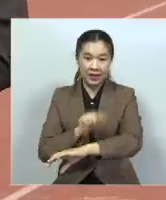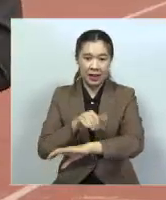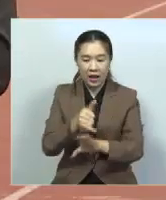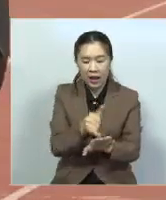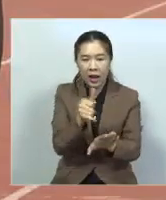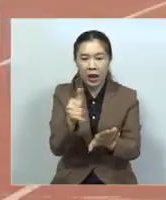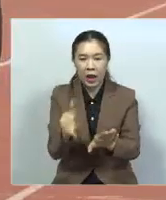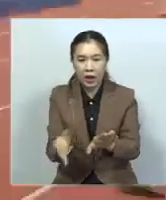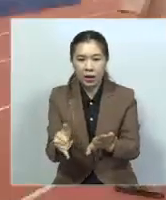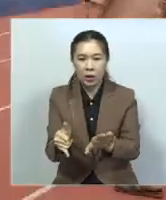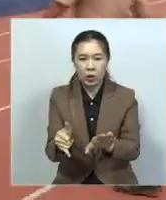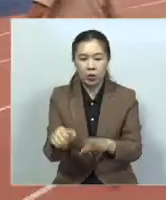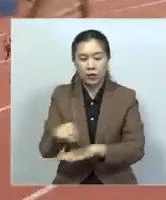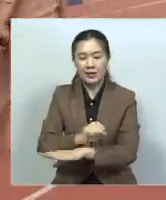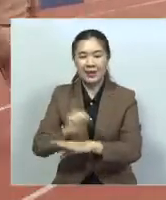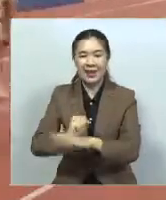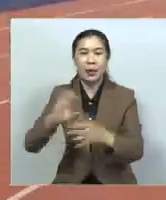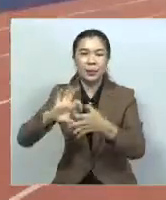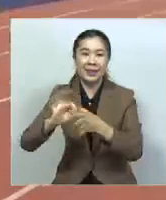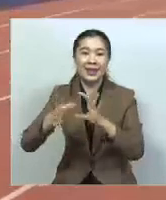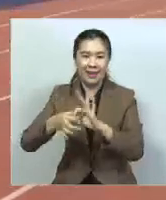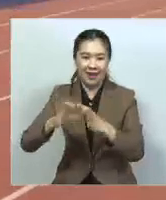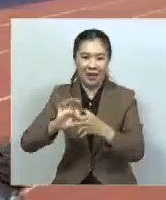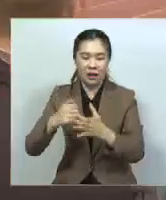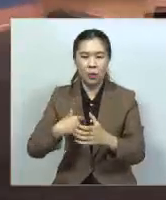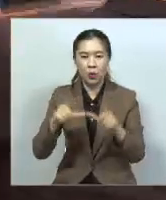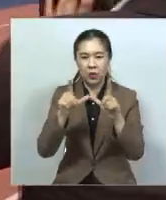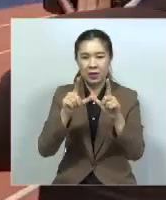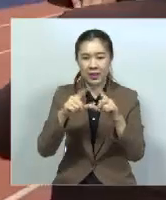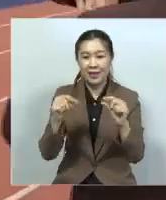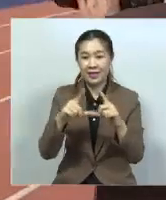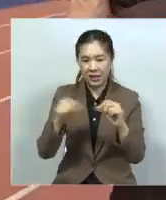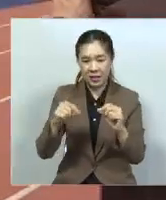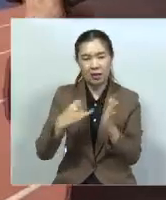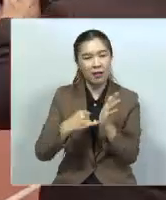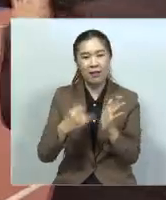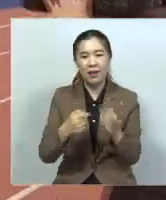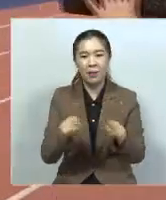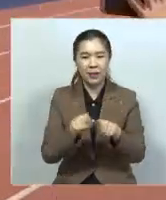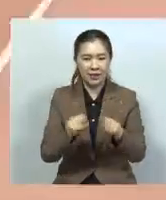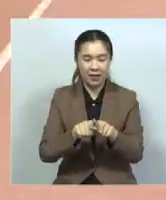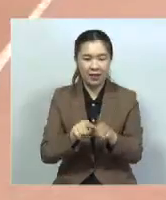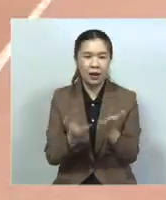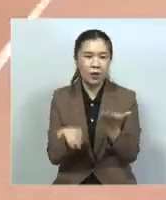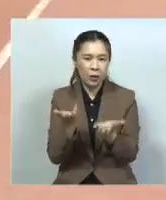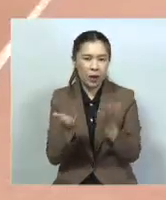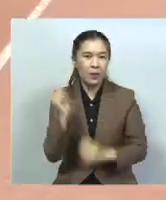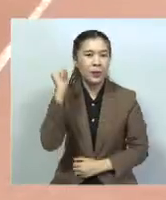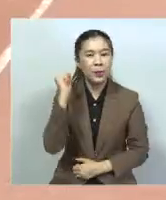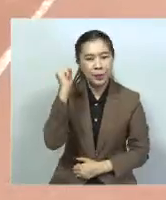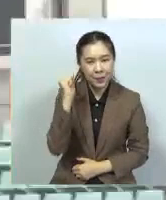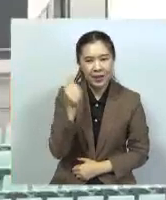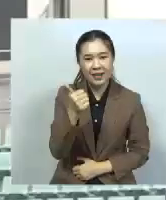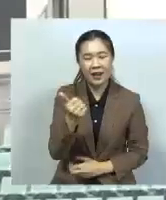ลงที่สถานีสนามกีฬาแห่งชาตินะคะแล้วก็ถ้าขึ้นรถแท็กซี่ก็สะดวกเหมือนกันนะคะหรือว่าจะไปรถประจำท